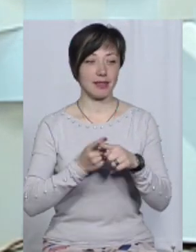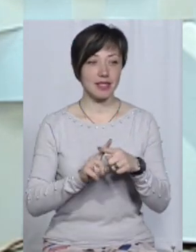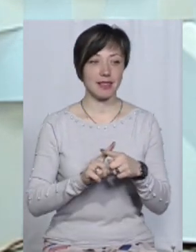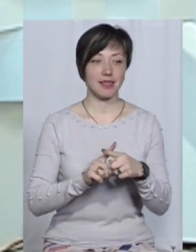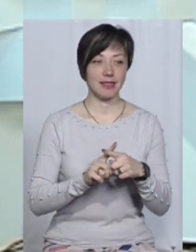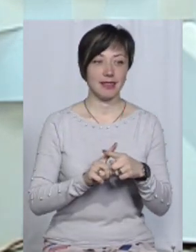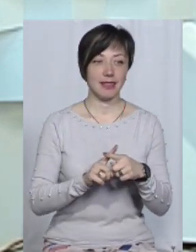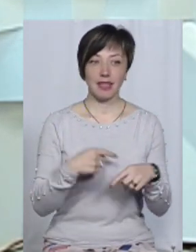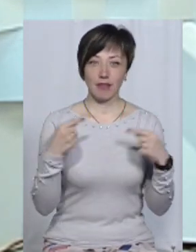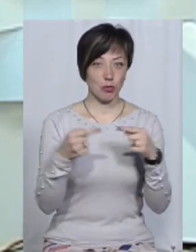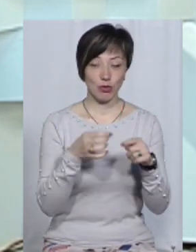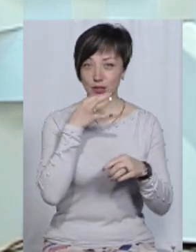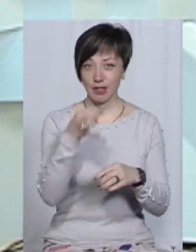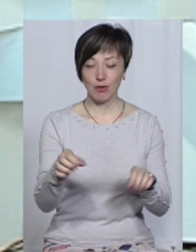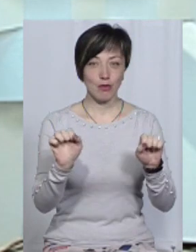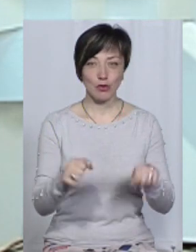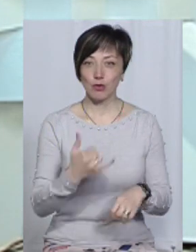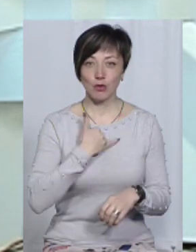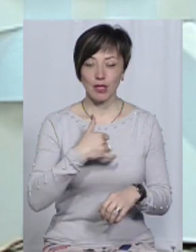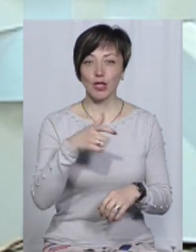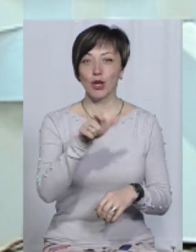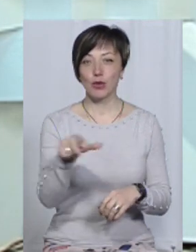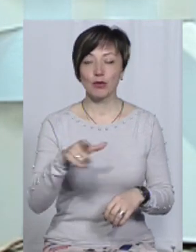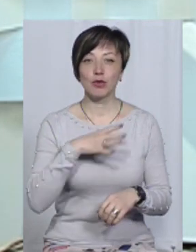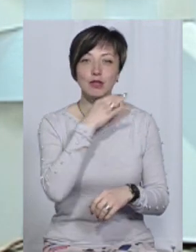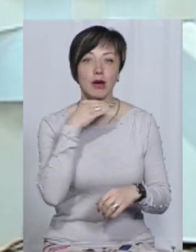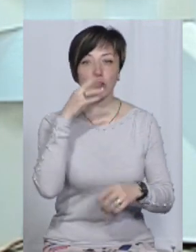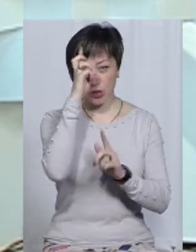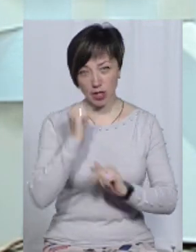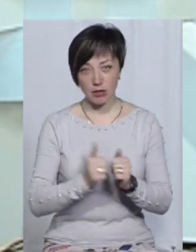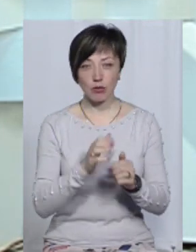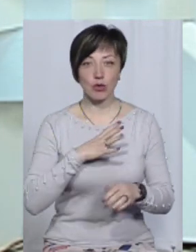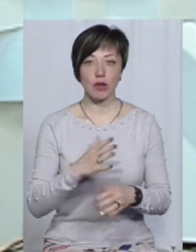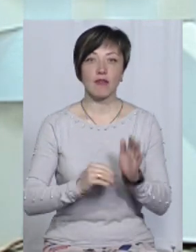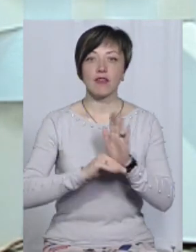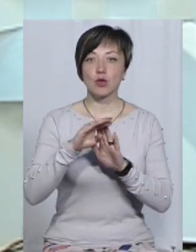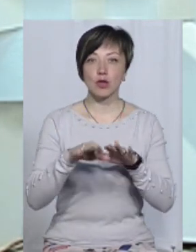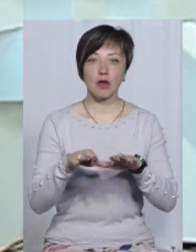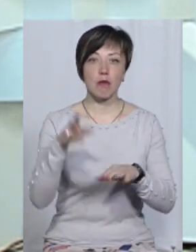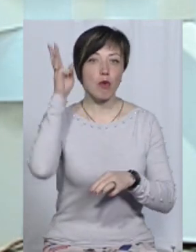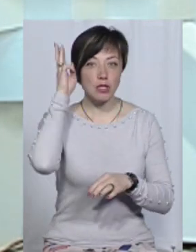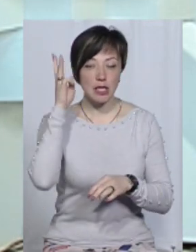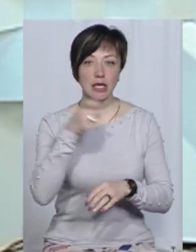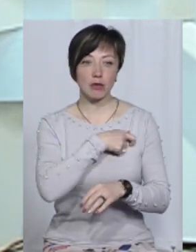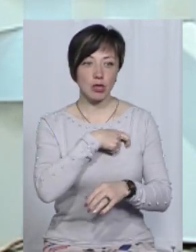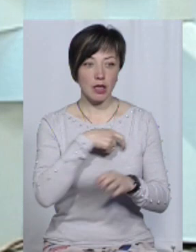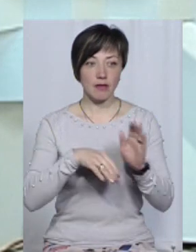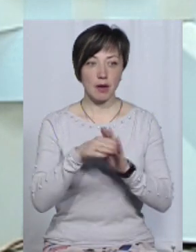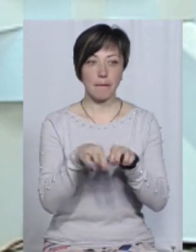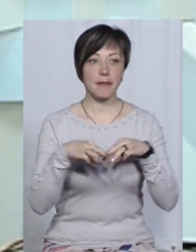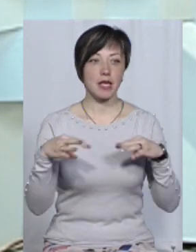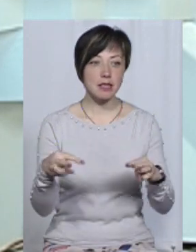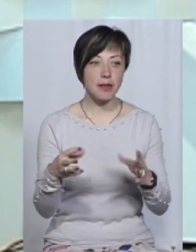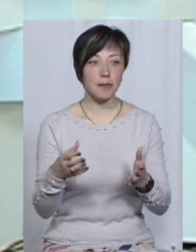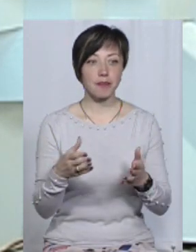оцей, я вам точно можу сказати, в мене люди були з багатьох країн, були люди дуже високих посли, депутати Верховної,